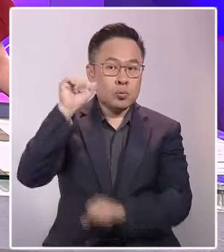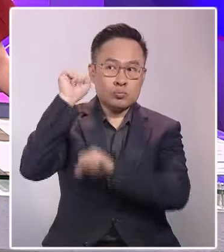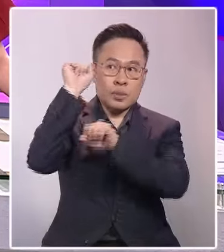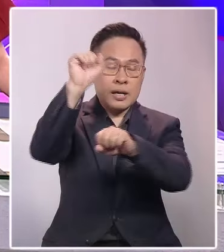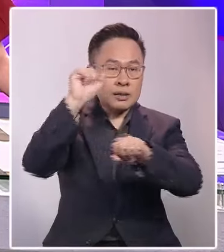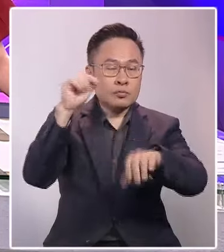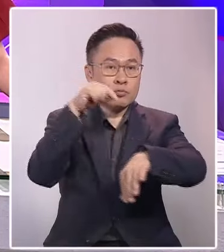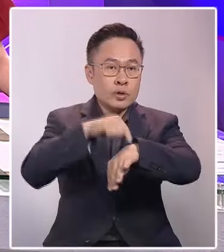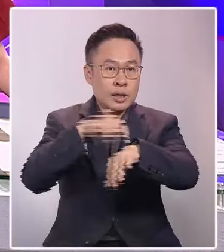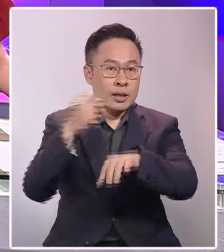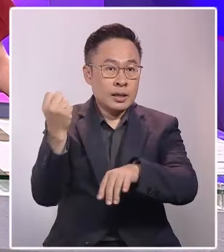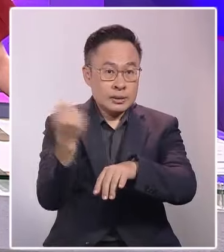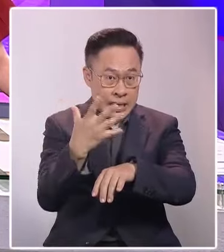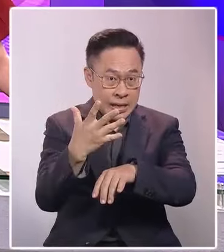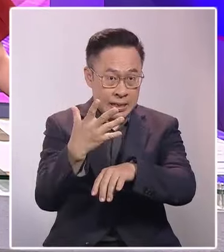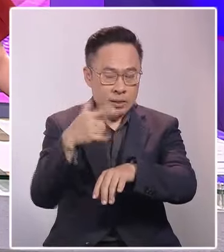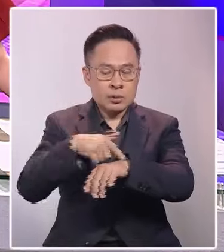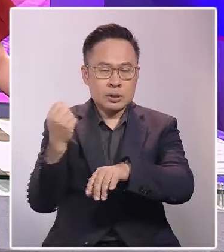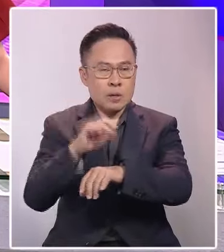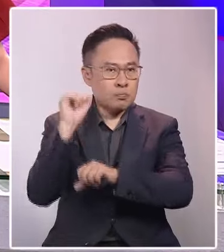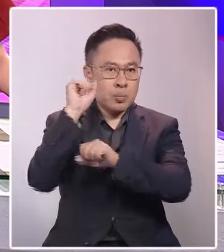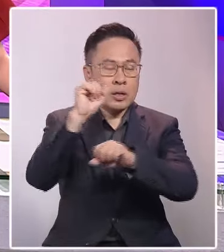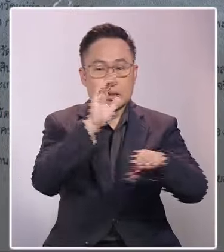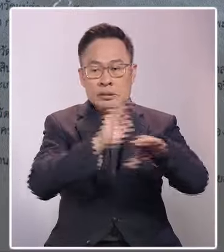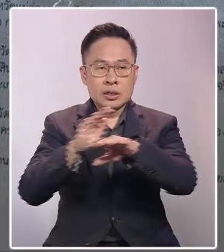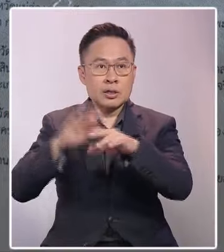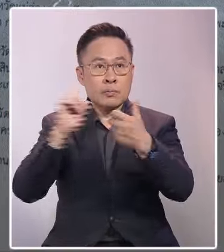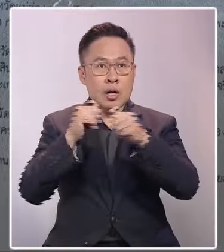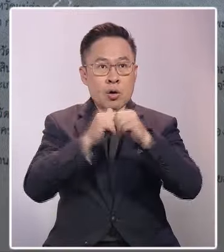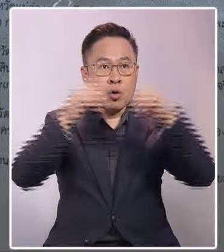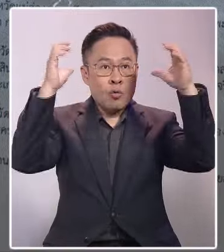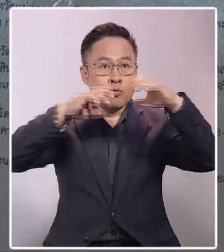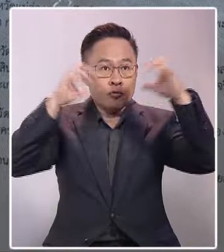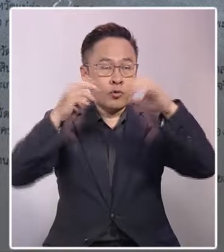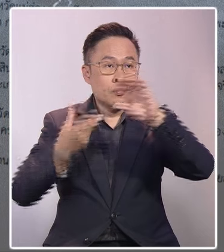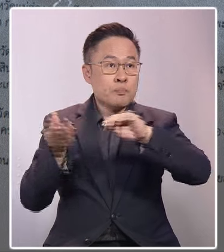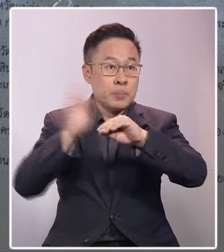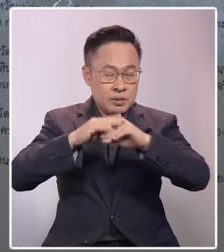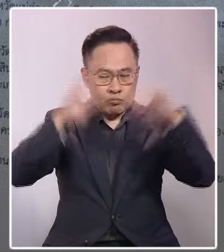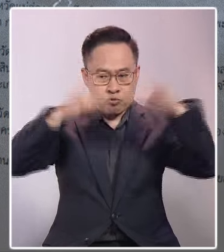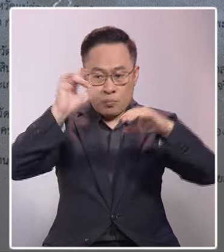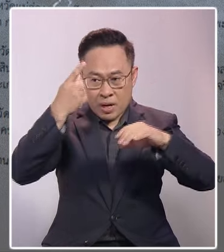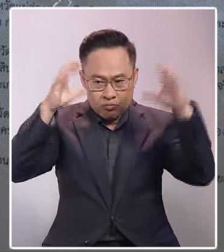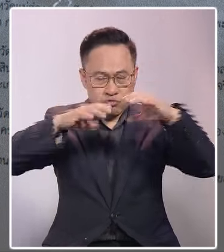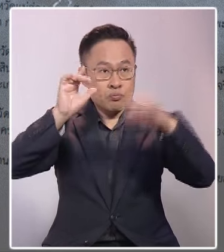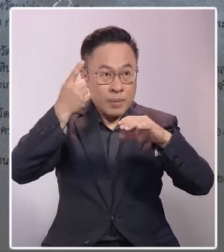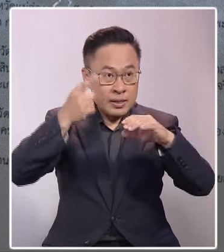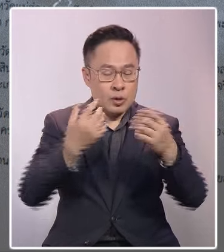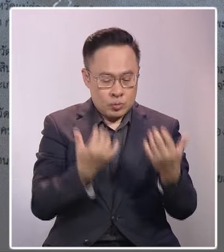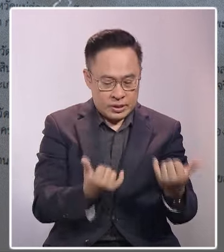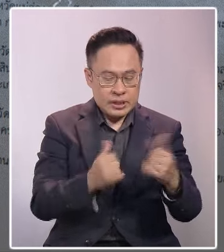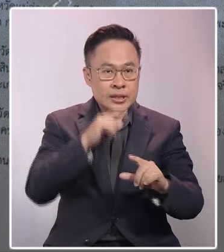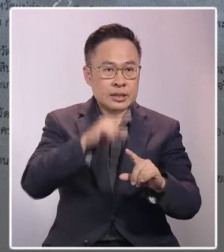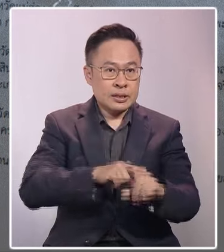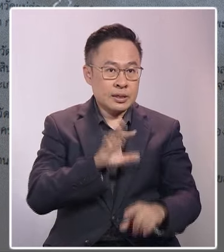ที่ 3แล้วนะครับให้เฝ้าระวังเรื่องของฝนที่อาจจะตกลงมาเพิ่มเติมได้ตั้งแต่วันที่3เ่อ 29ก็คือวัน